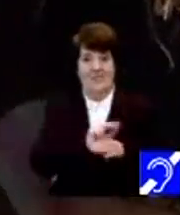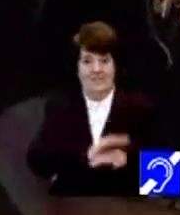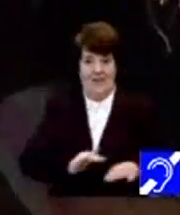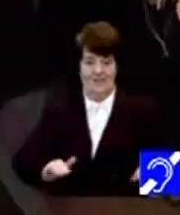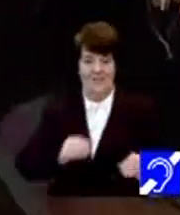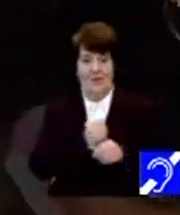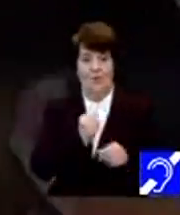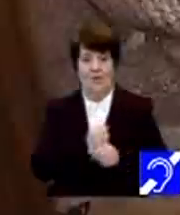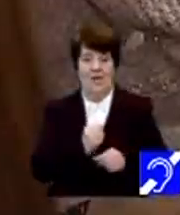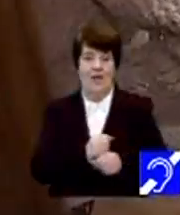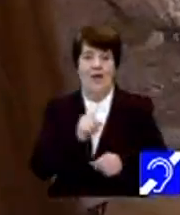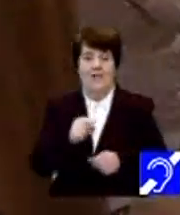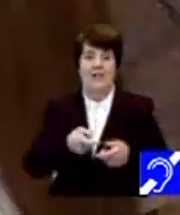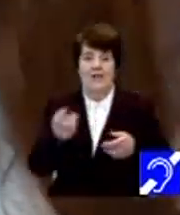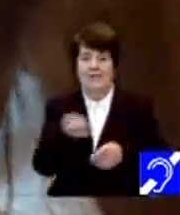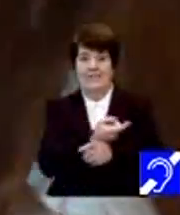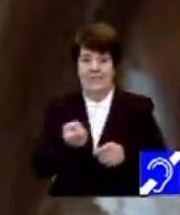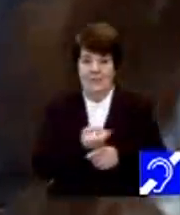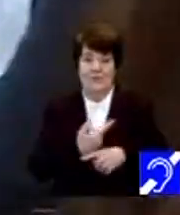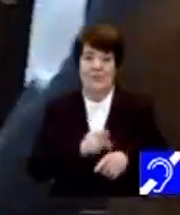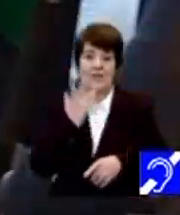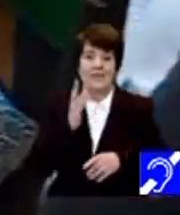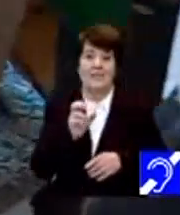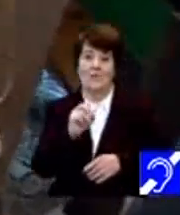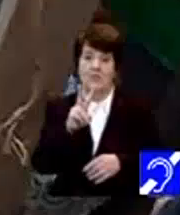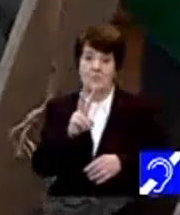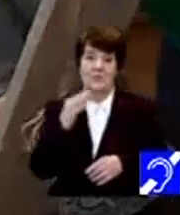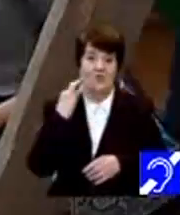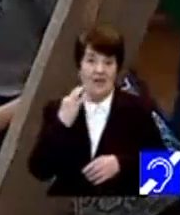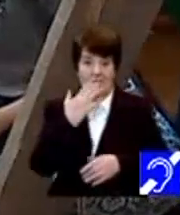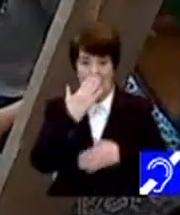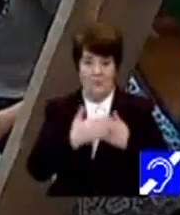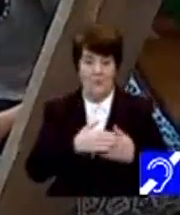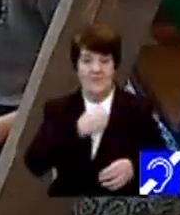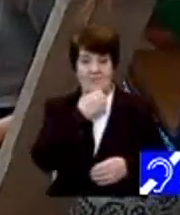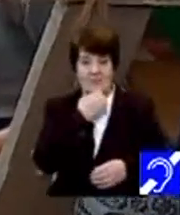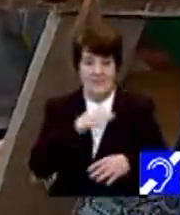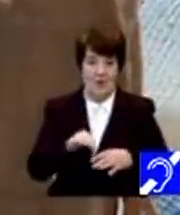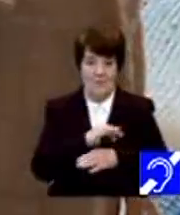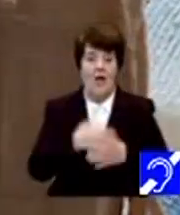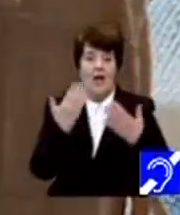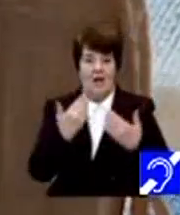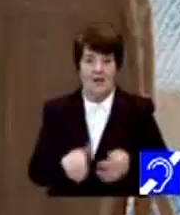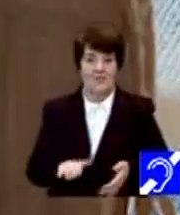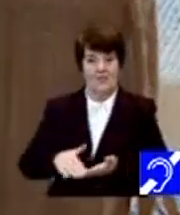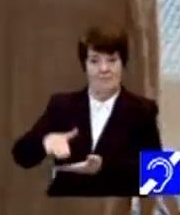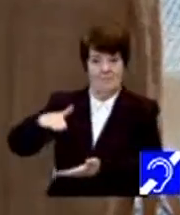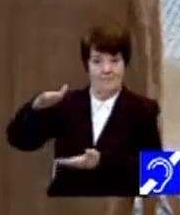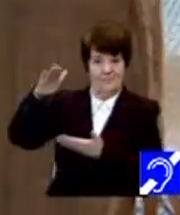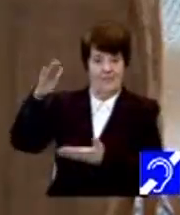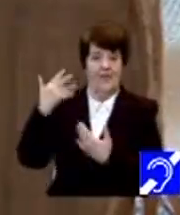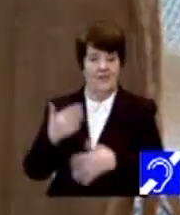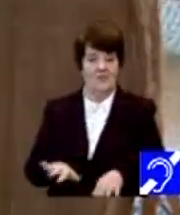își învățau copilele să lucreze cu războiul de țesut de când aveau 12 ani. Când se apropiau de vârsta măritișului, aveau